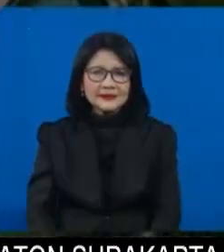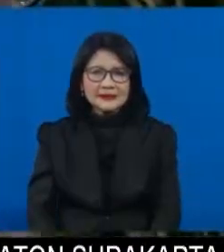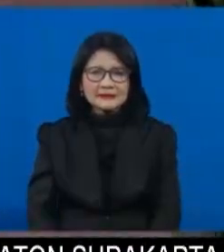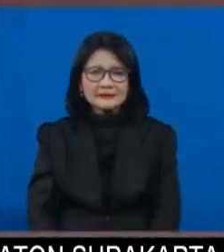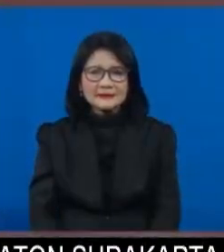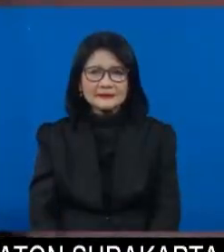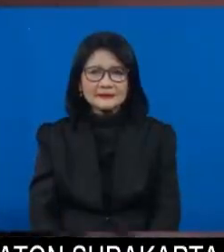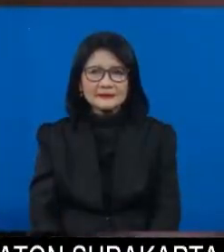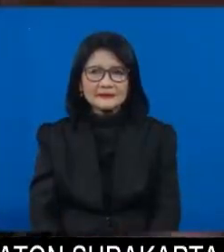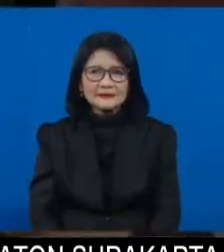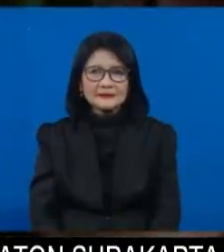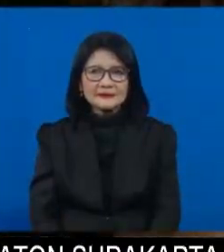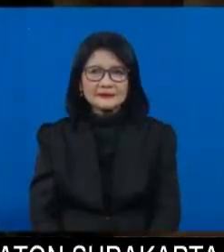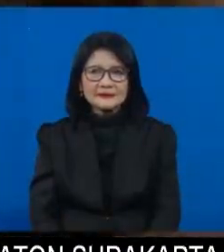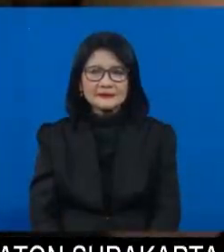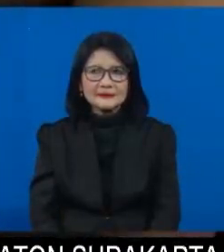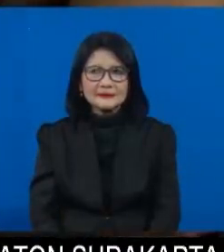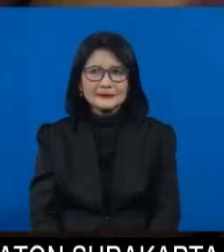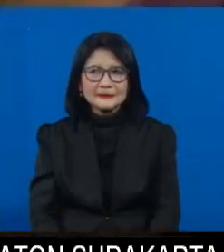Ini selamat makan!